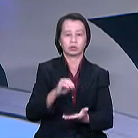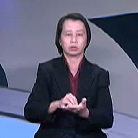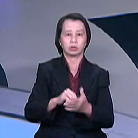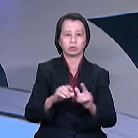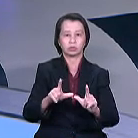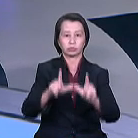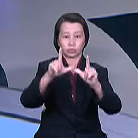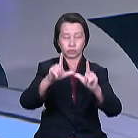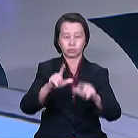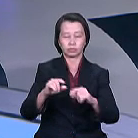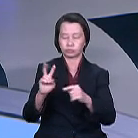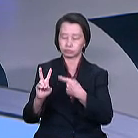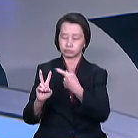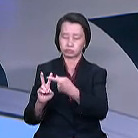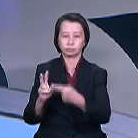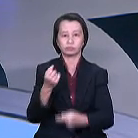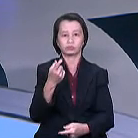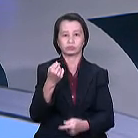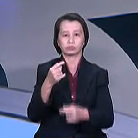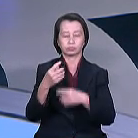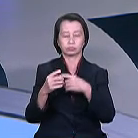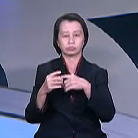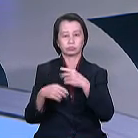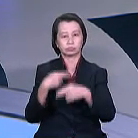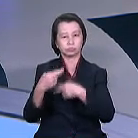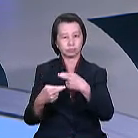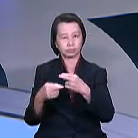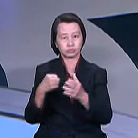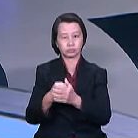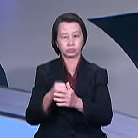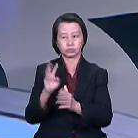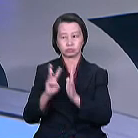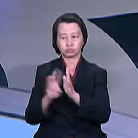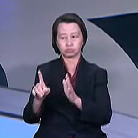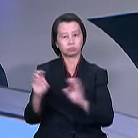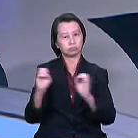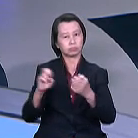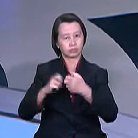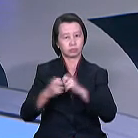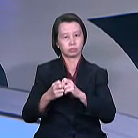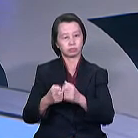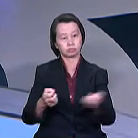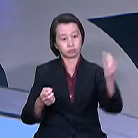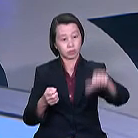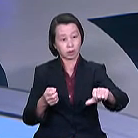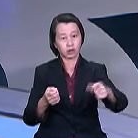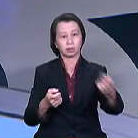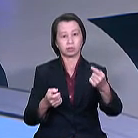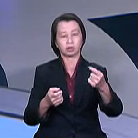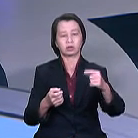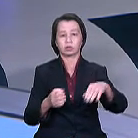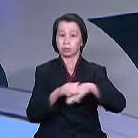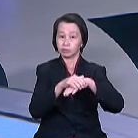Tokyo. Pasangan ranking ke-11 dunia yang juga wakil tunggal negara dalam acara itu tidak berdepan masalah menundukkan gandingan dari